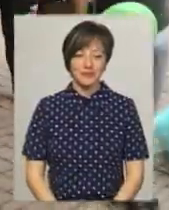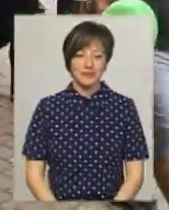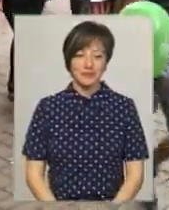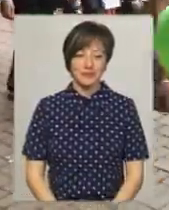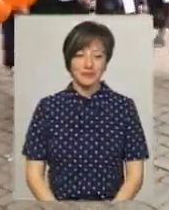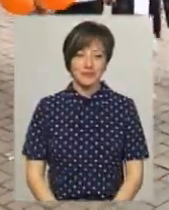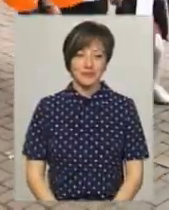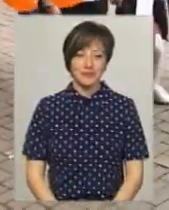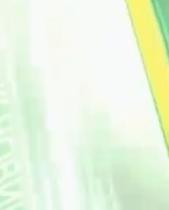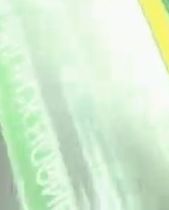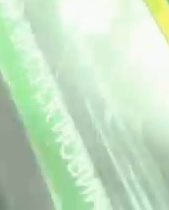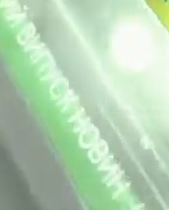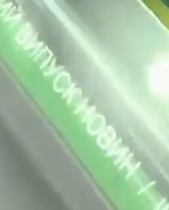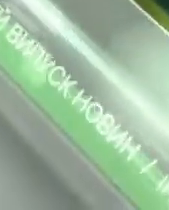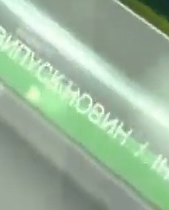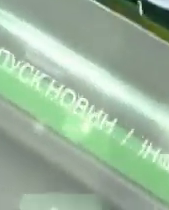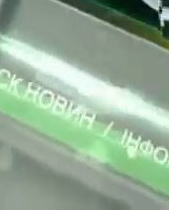Поділля, Центр.